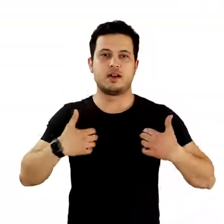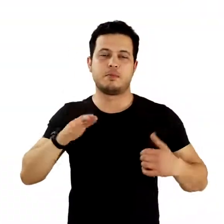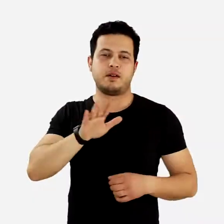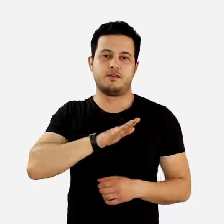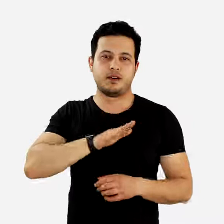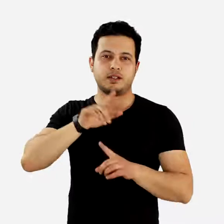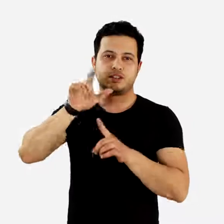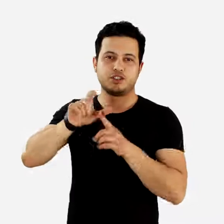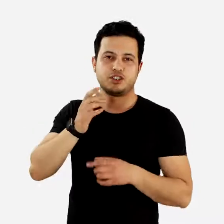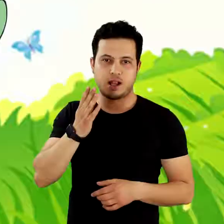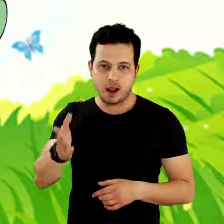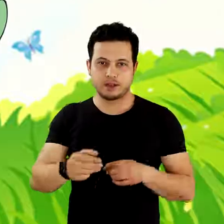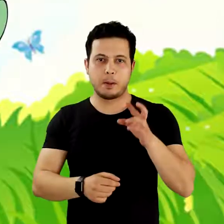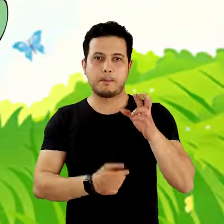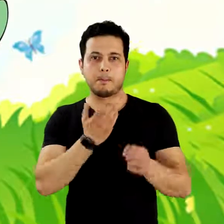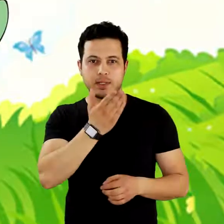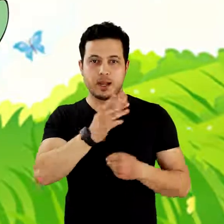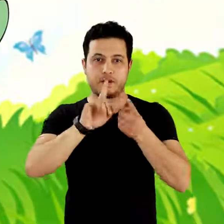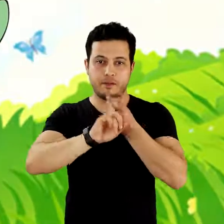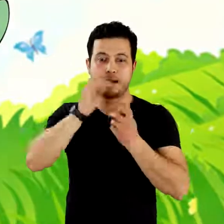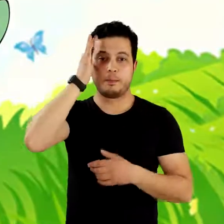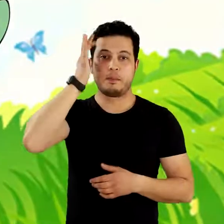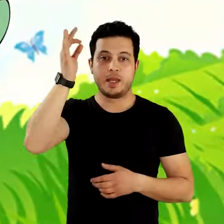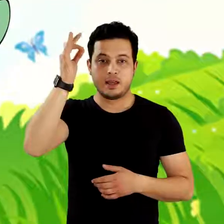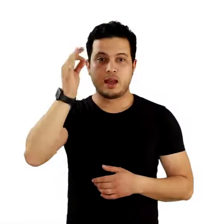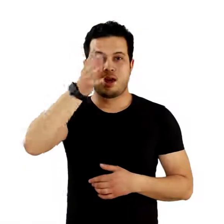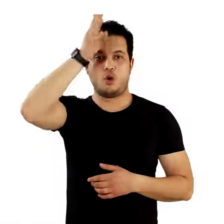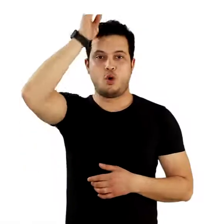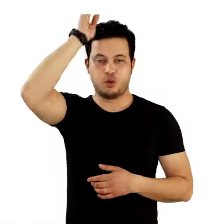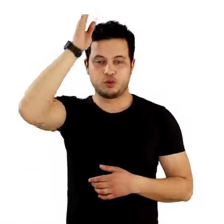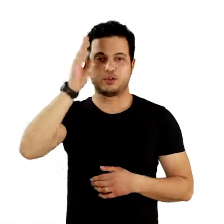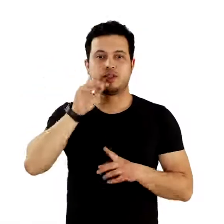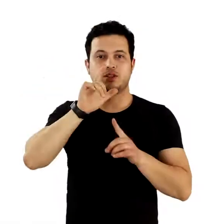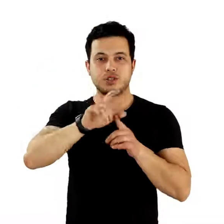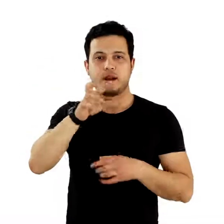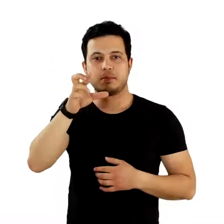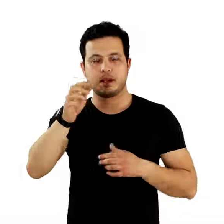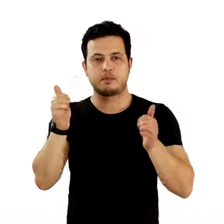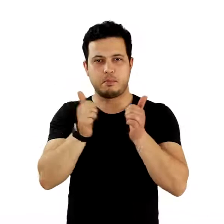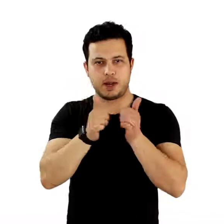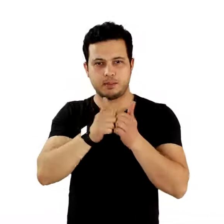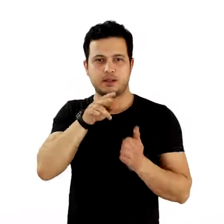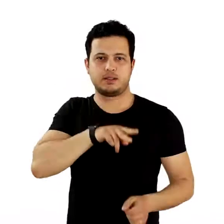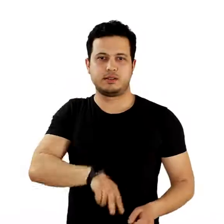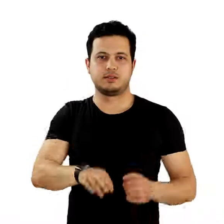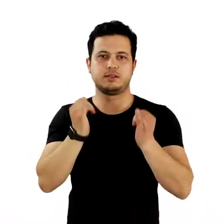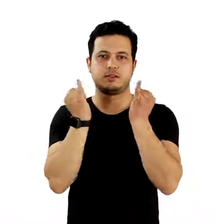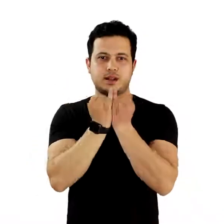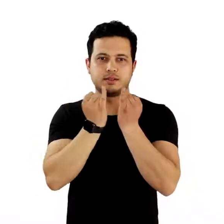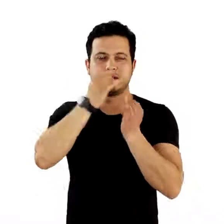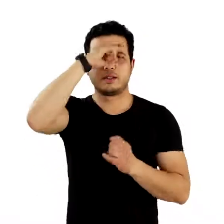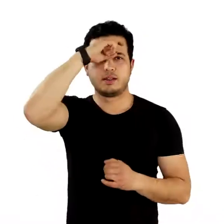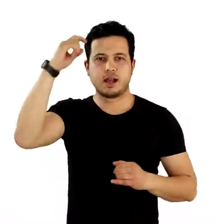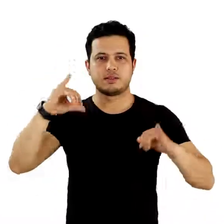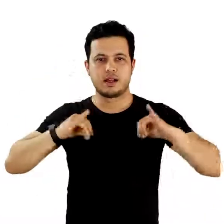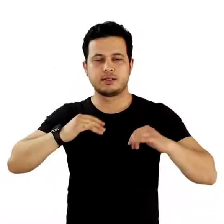Çınar, Pınar ve Bilge Horoz. Çınar ve Pınar ikiz kardeşlerdir. Yaz